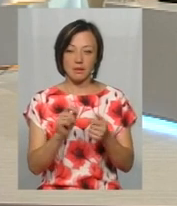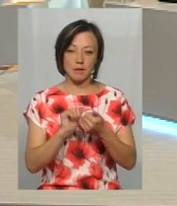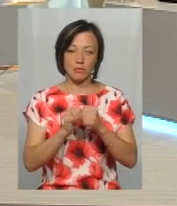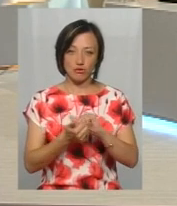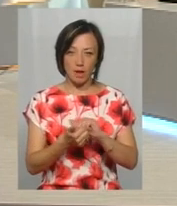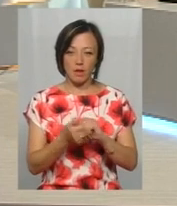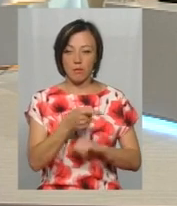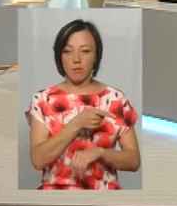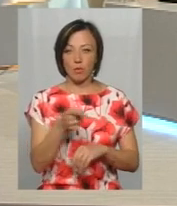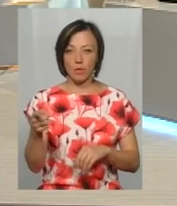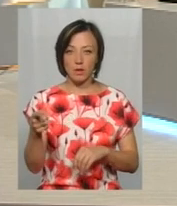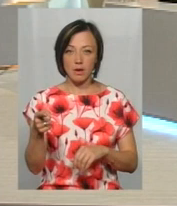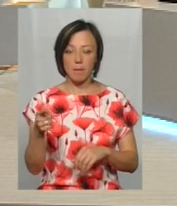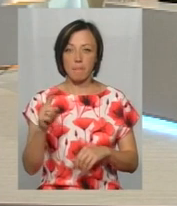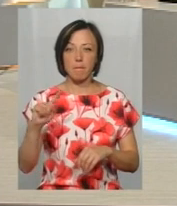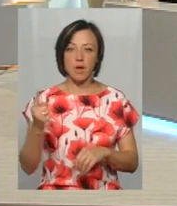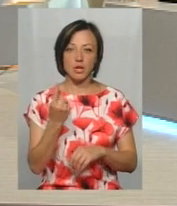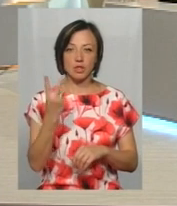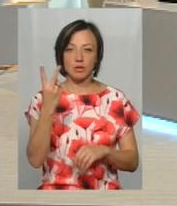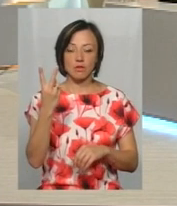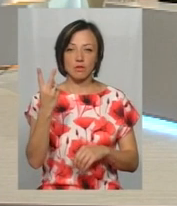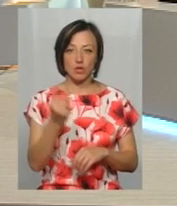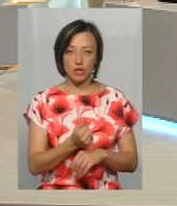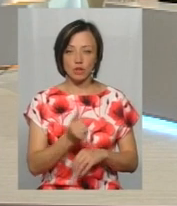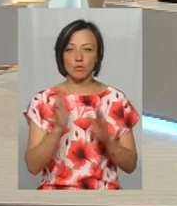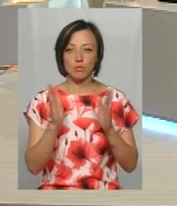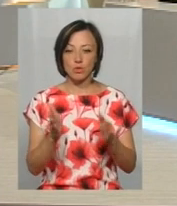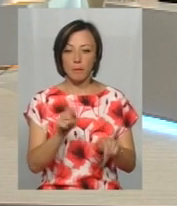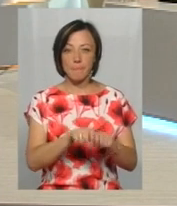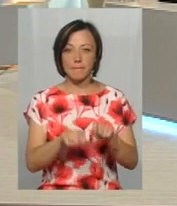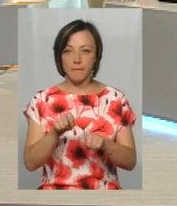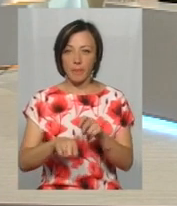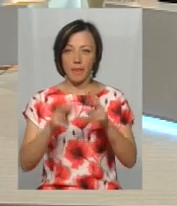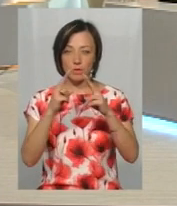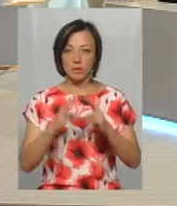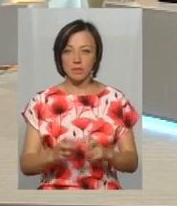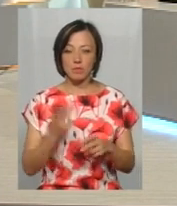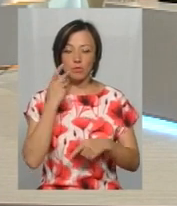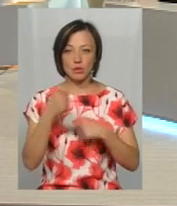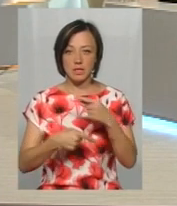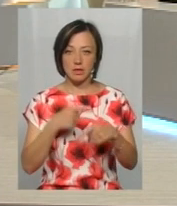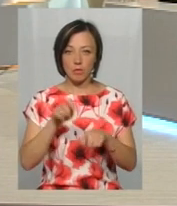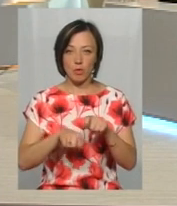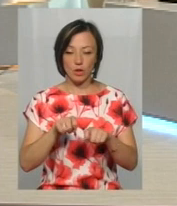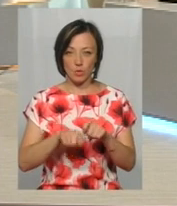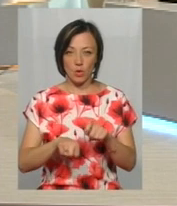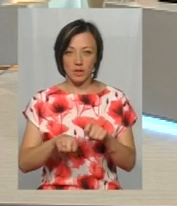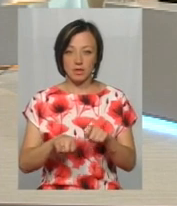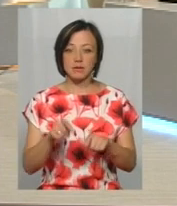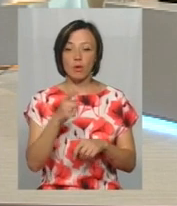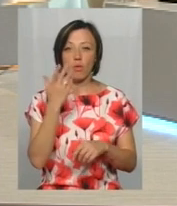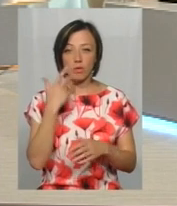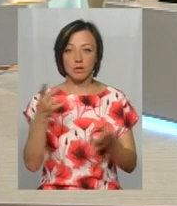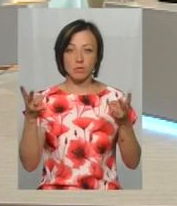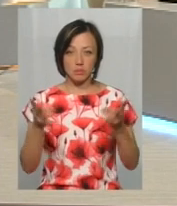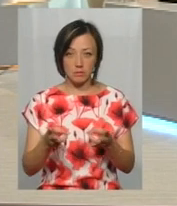І протягом перших 2 тижнів ми будемо проводити дослідження, постійний моніторинг. За